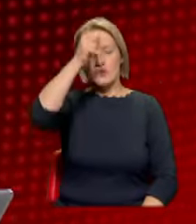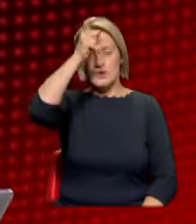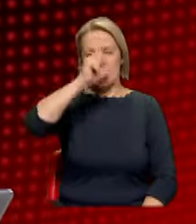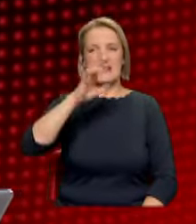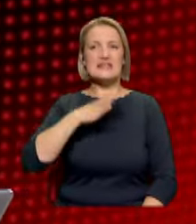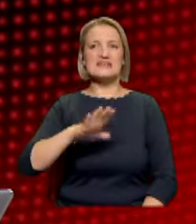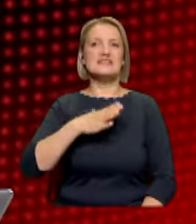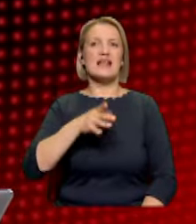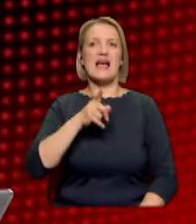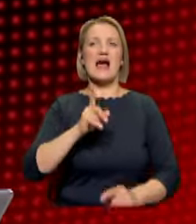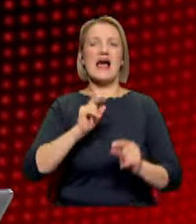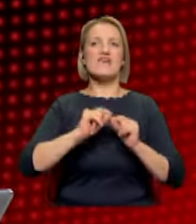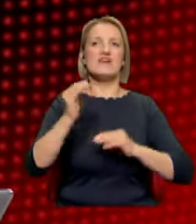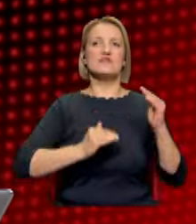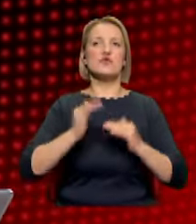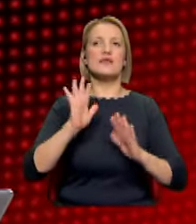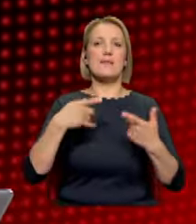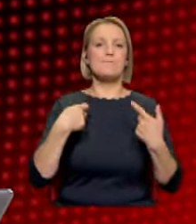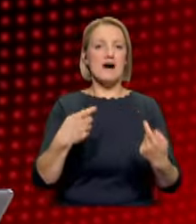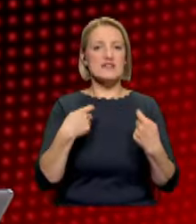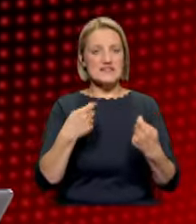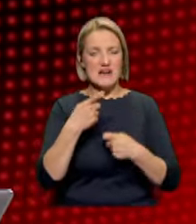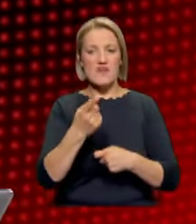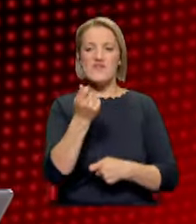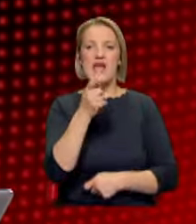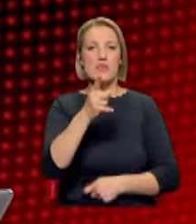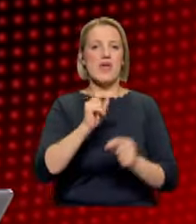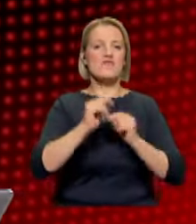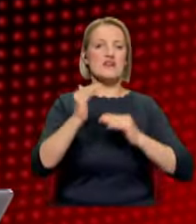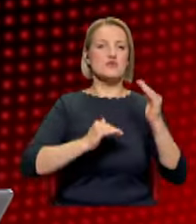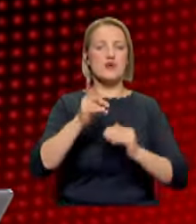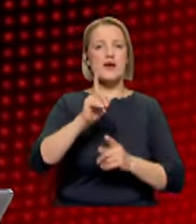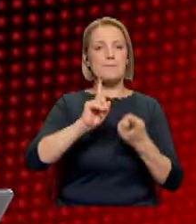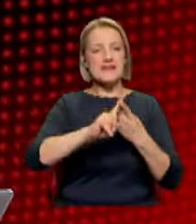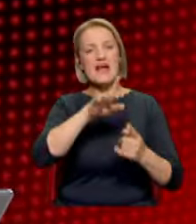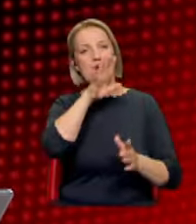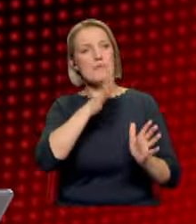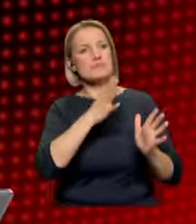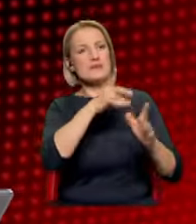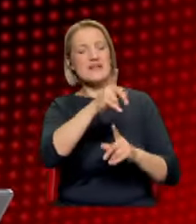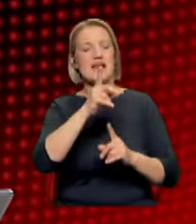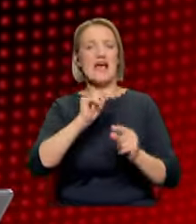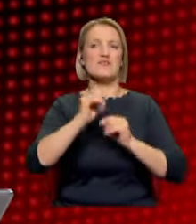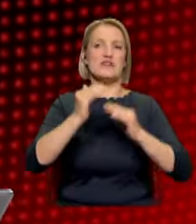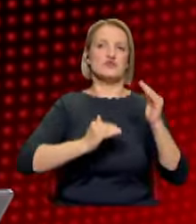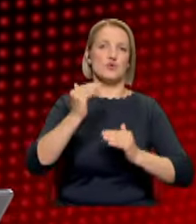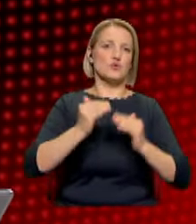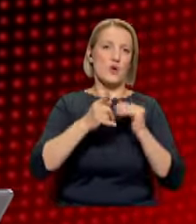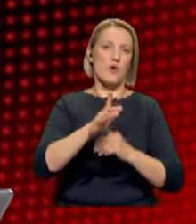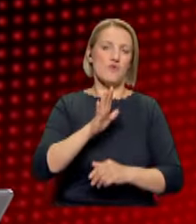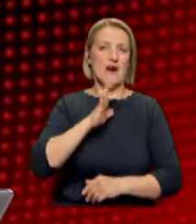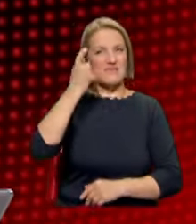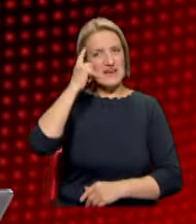değil, talep enflasyonu değil, maliyet ve fiyat enflasyonu ve bir de ithalat enflasyonu olduğuna dayandırıyor